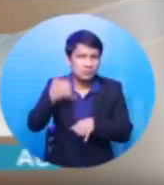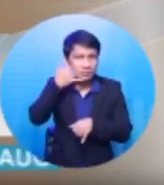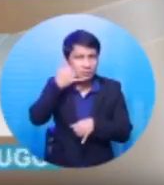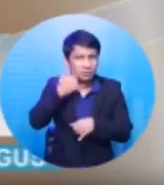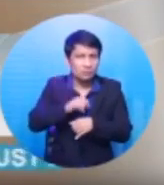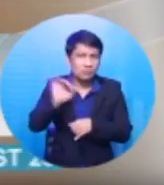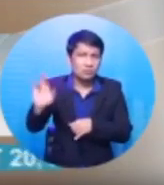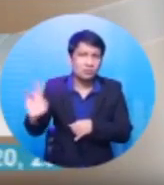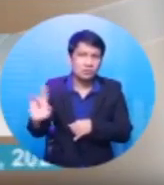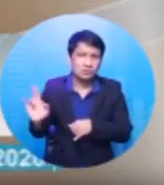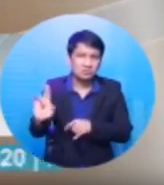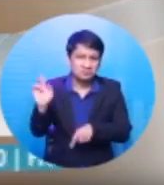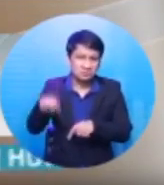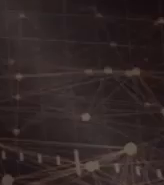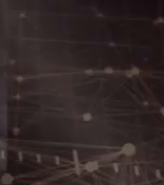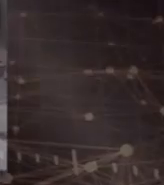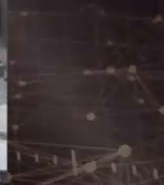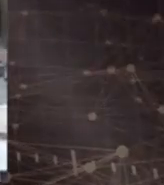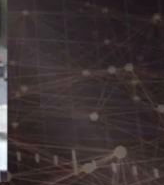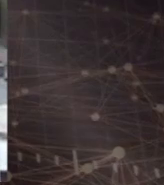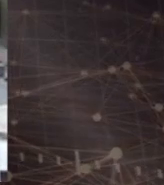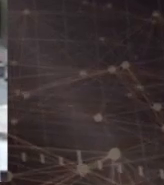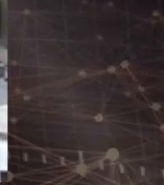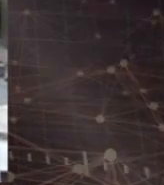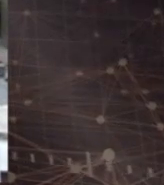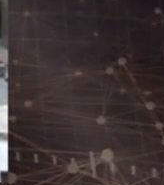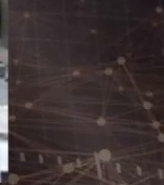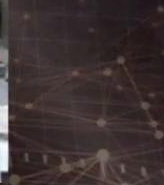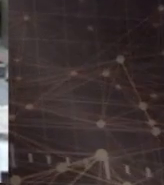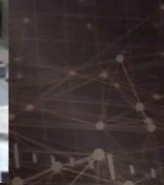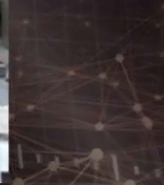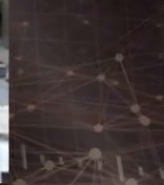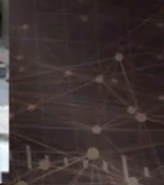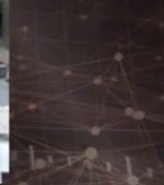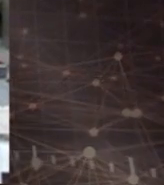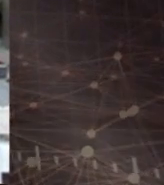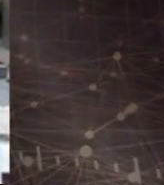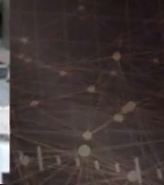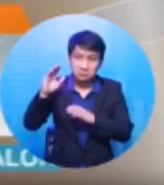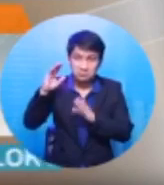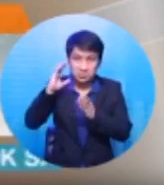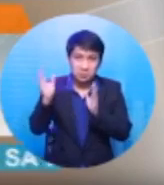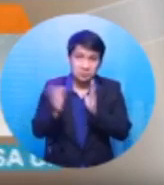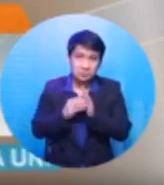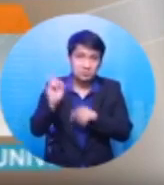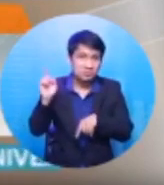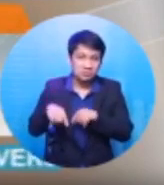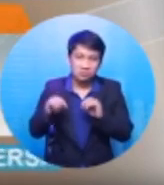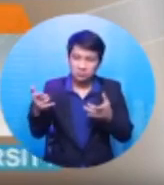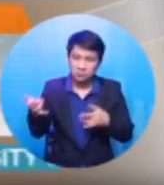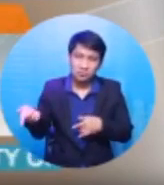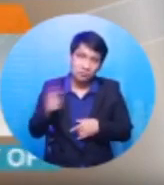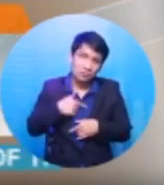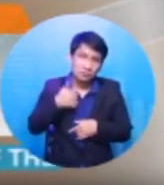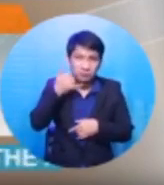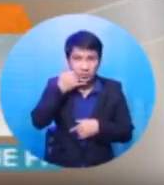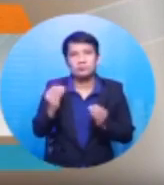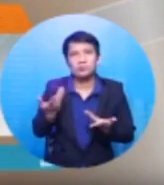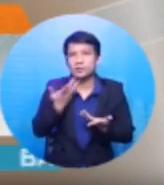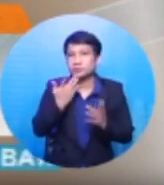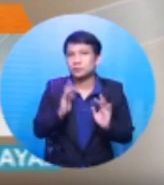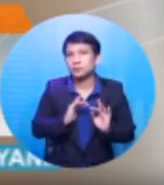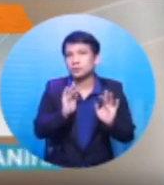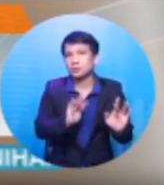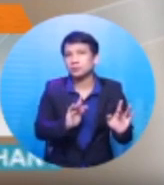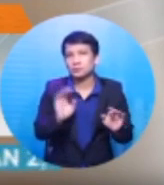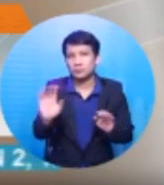niya po sinasagot yung mga tawag namin ng anak ko. Kahit nagsasend po ng picture, ganun. Okay. Wala po siyang awa.